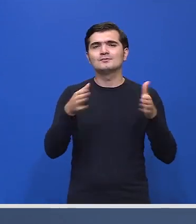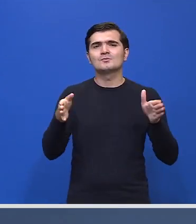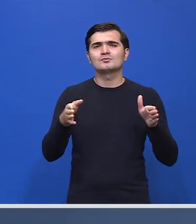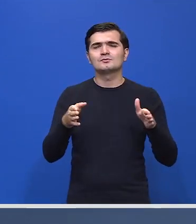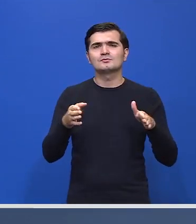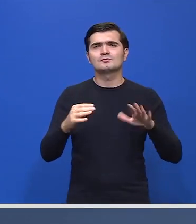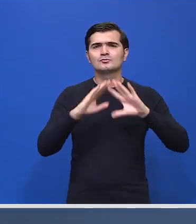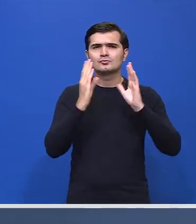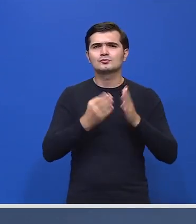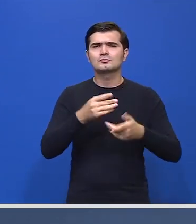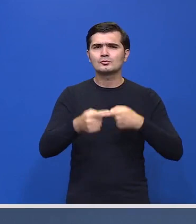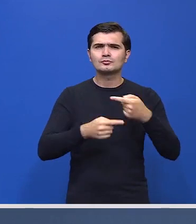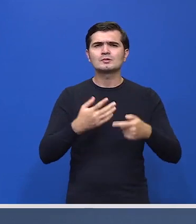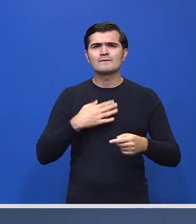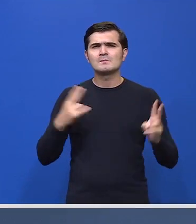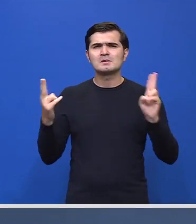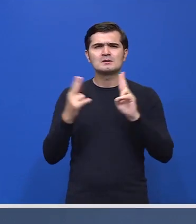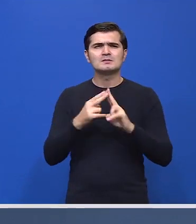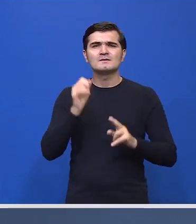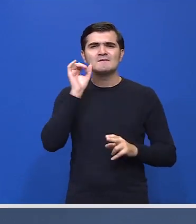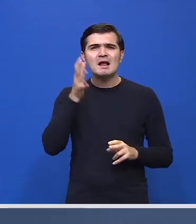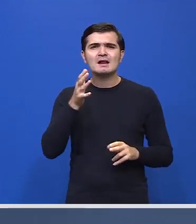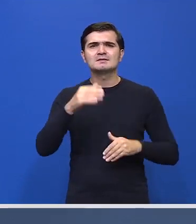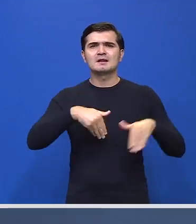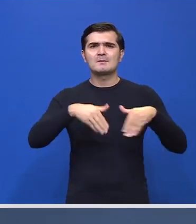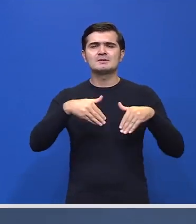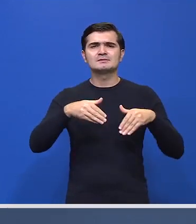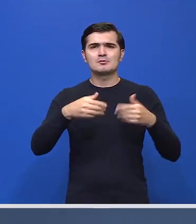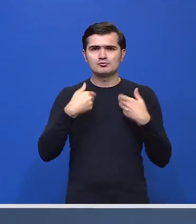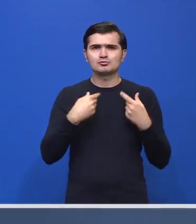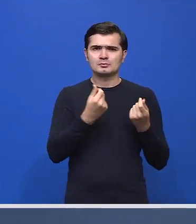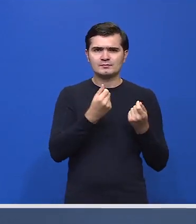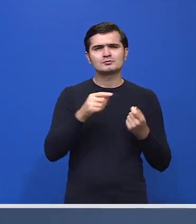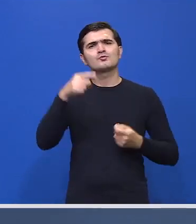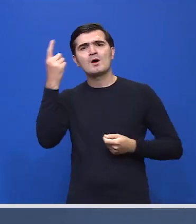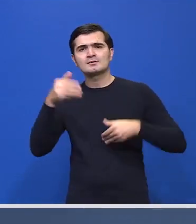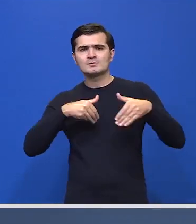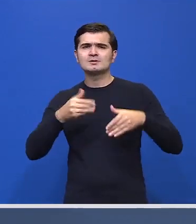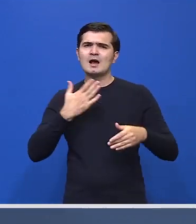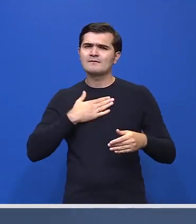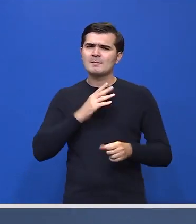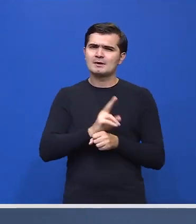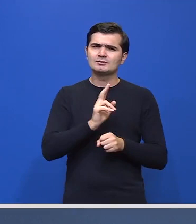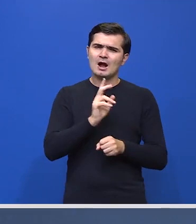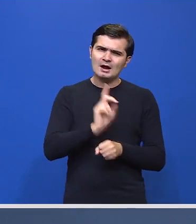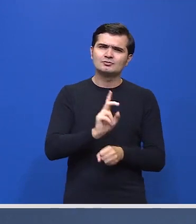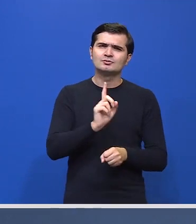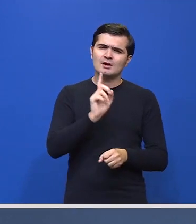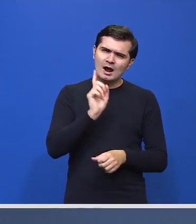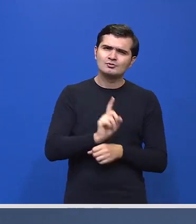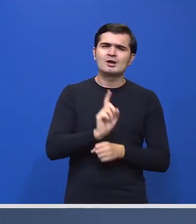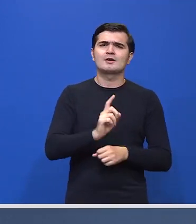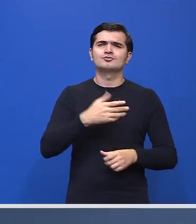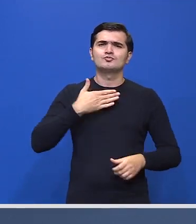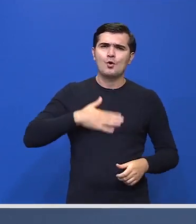a început tot procesul, sunt întâlniri zilnice la Ministerul de Finanțe cu fiecare minister, dezideratele rămân aceleași. Nu o să dau,